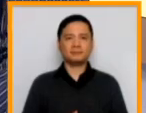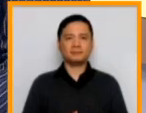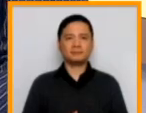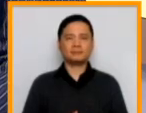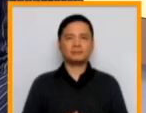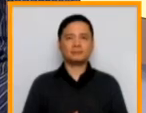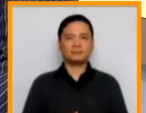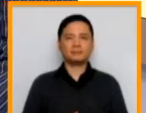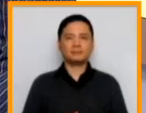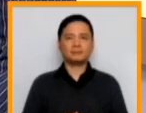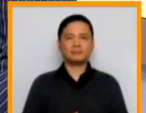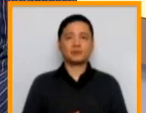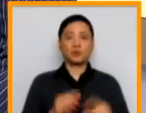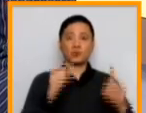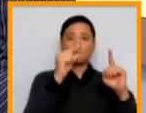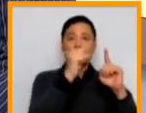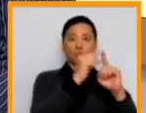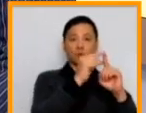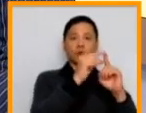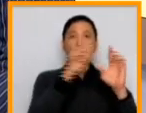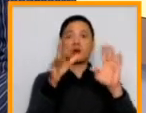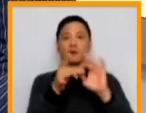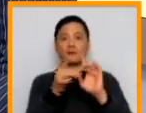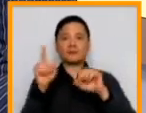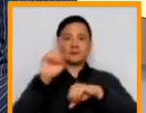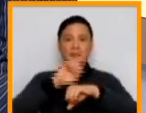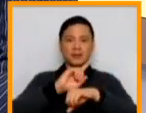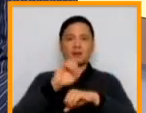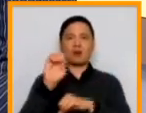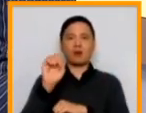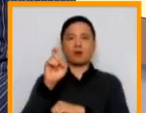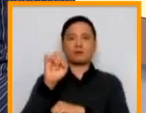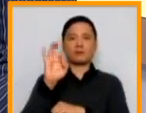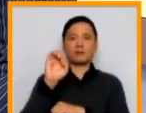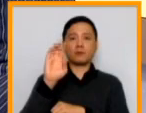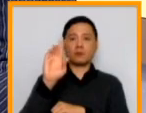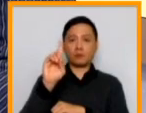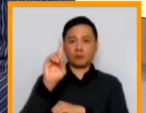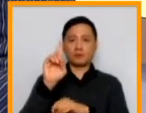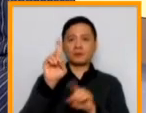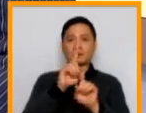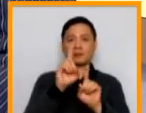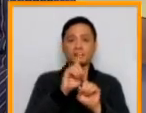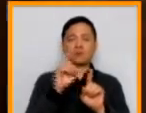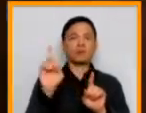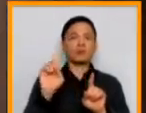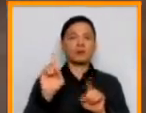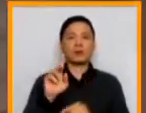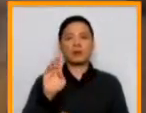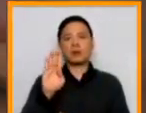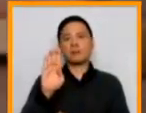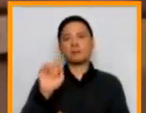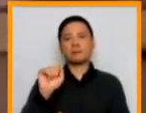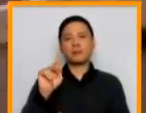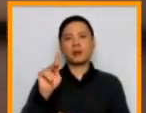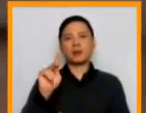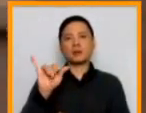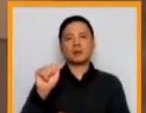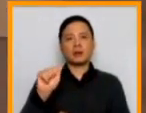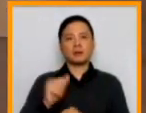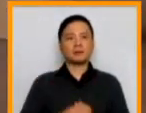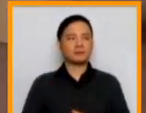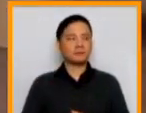Word of the day ng Oxford English Dictionary ang bakya. Yan, sa tweet na inilarawan ng bakya